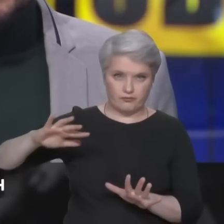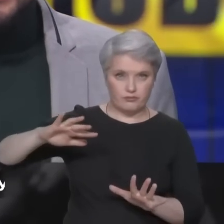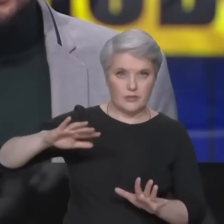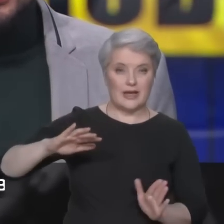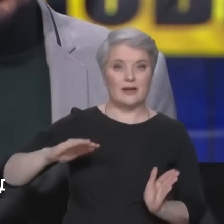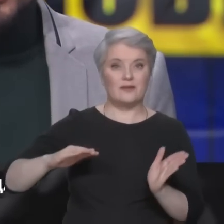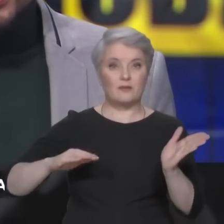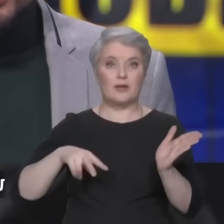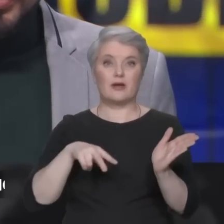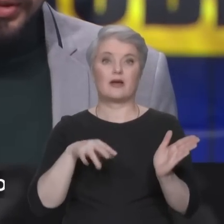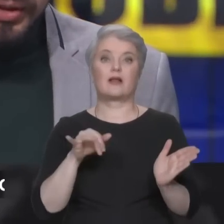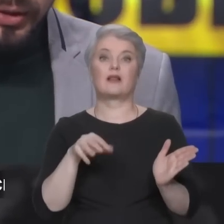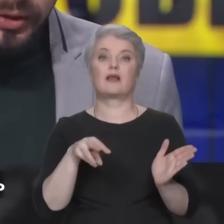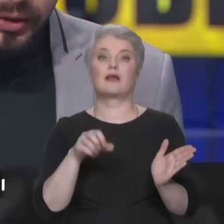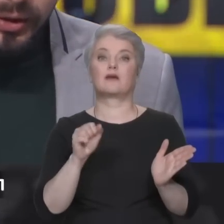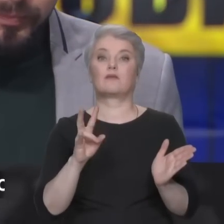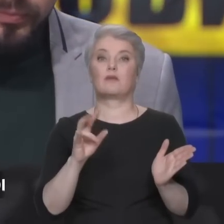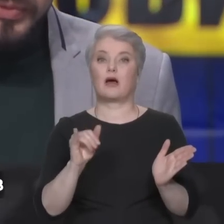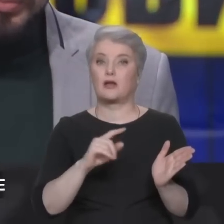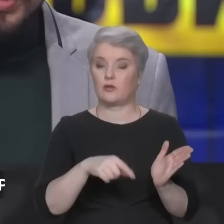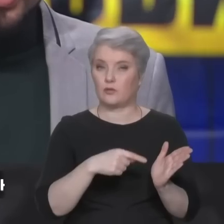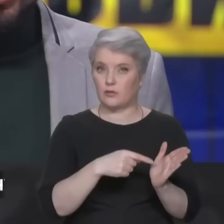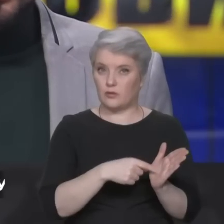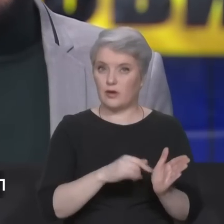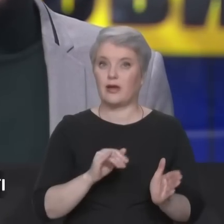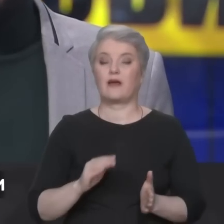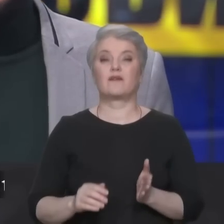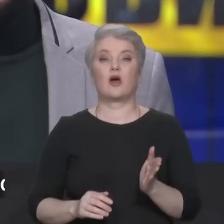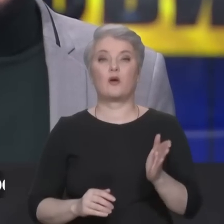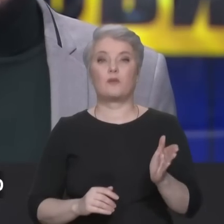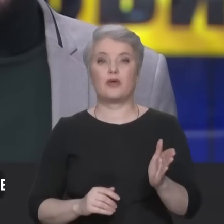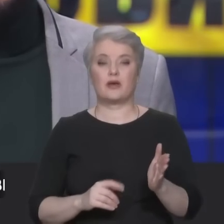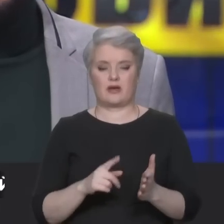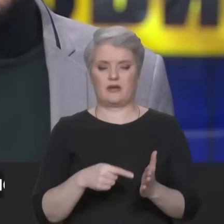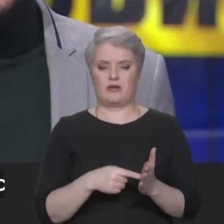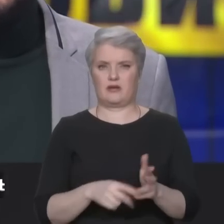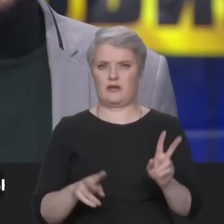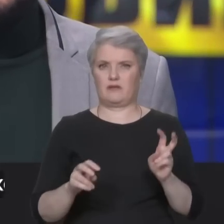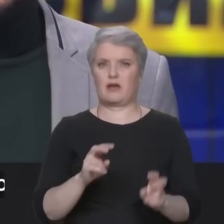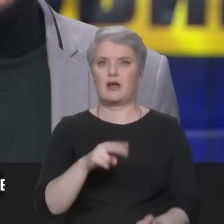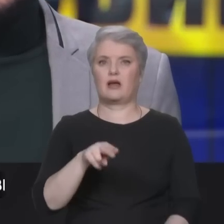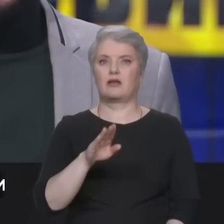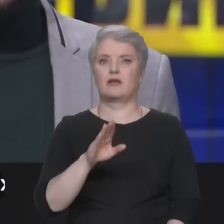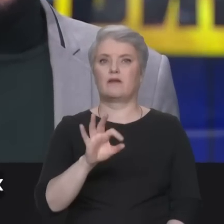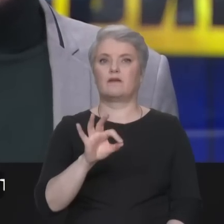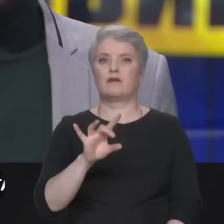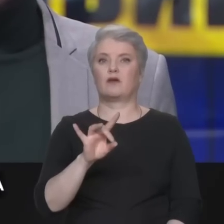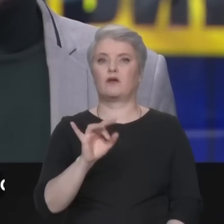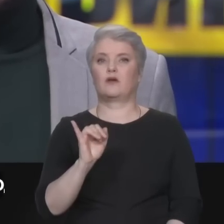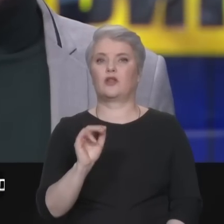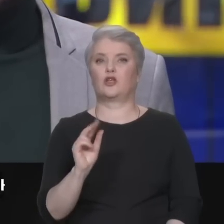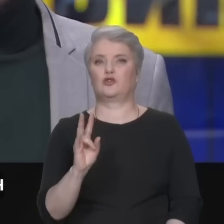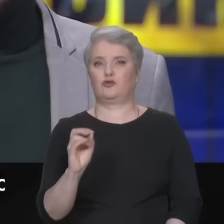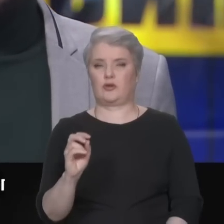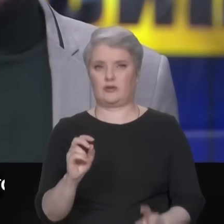Лиману і в бік там населений пункт Дворічне, такий, якщо вище по карті дивитися. Яка